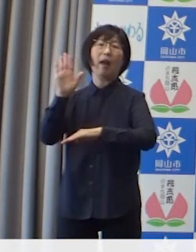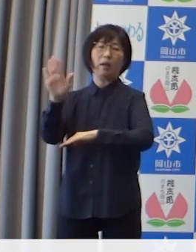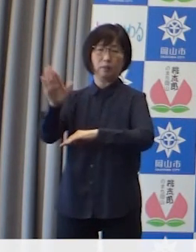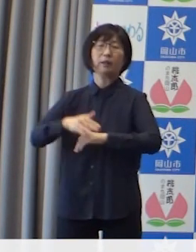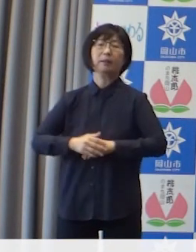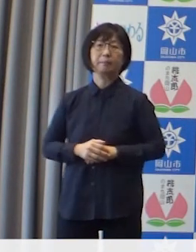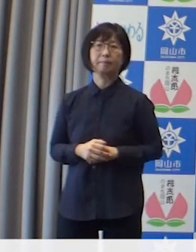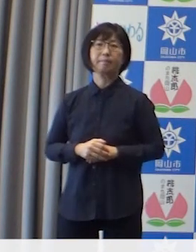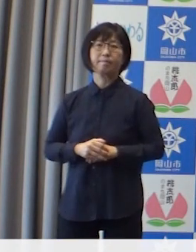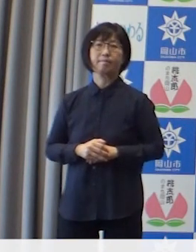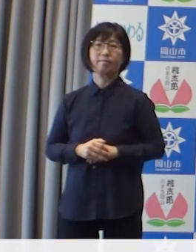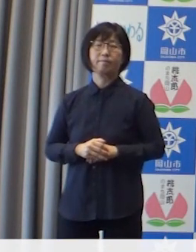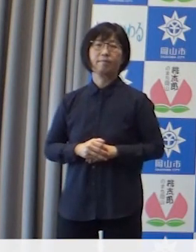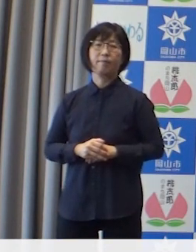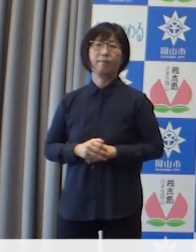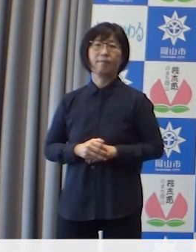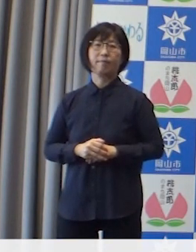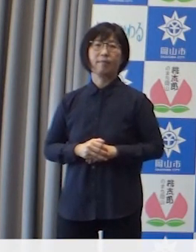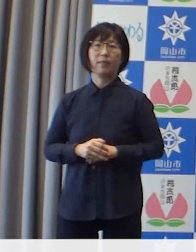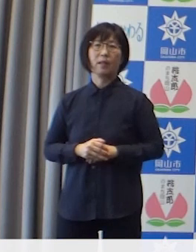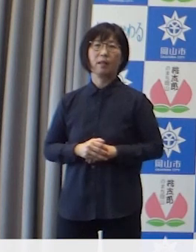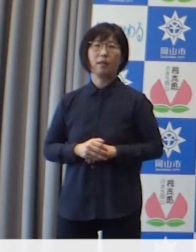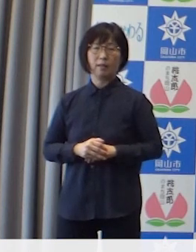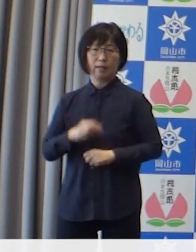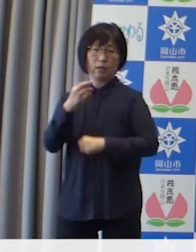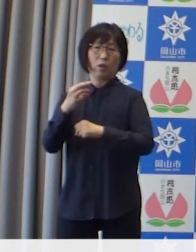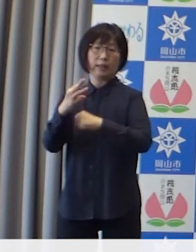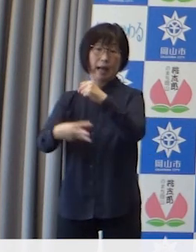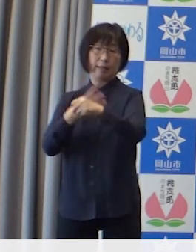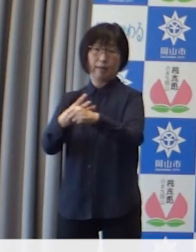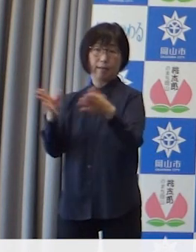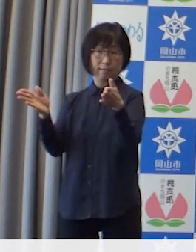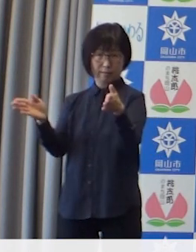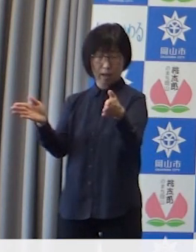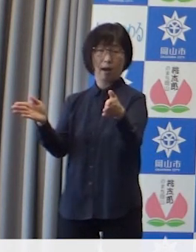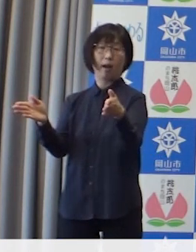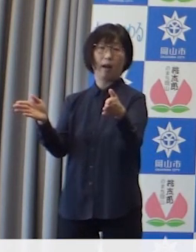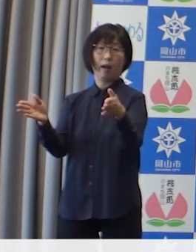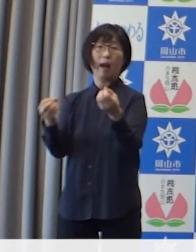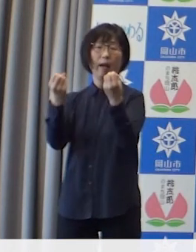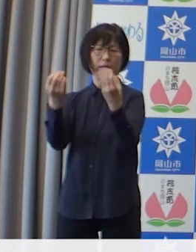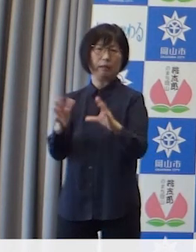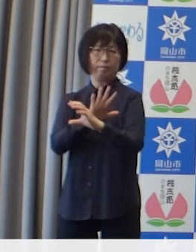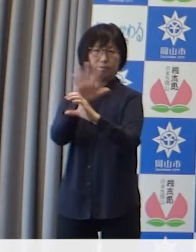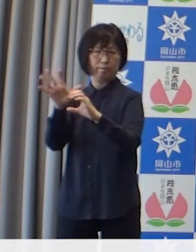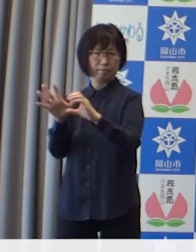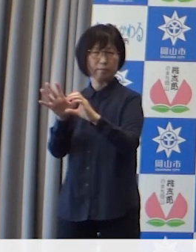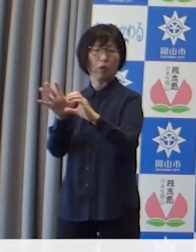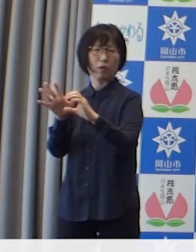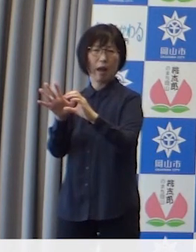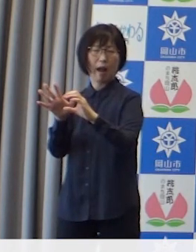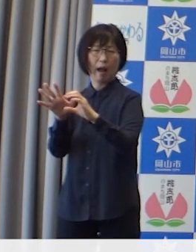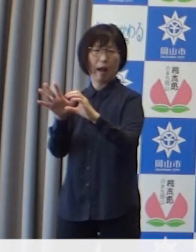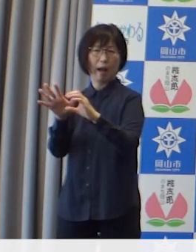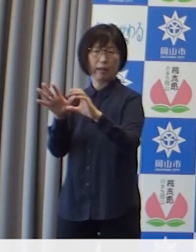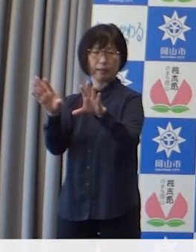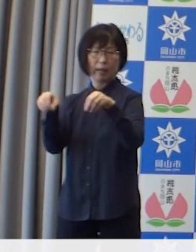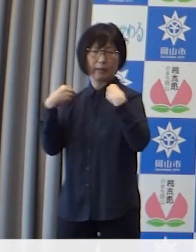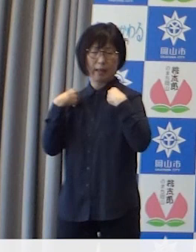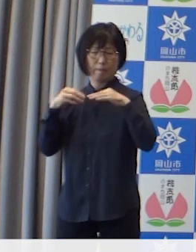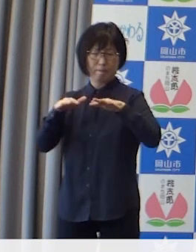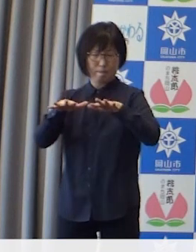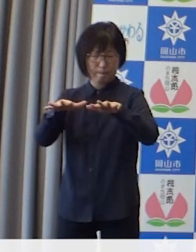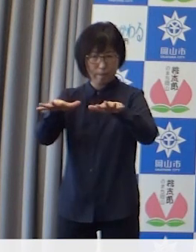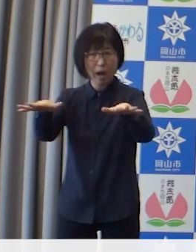ところであります。加えてですね、この3年間新型コロナウイルス感染症